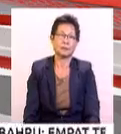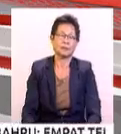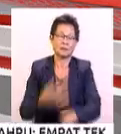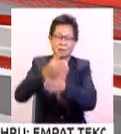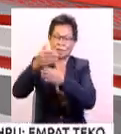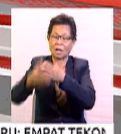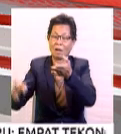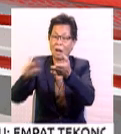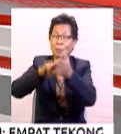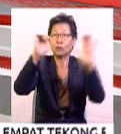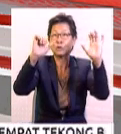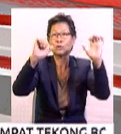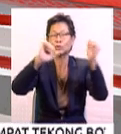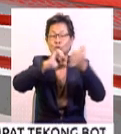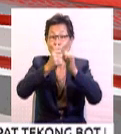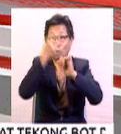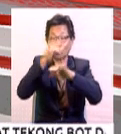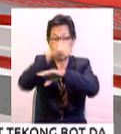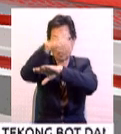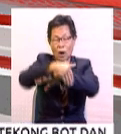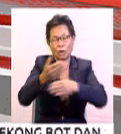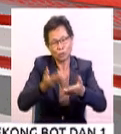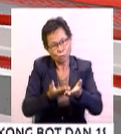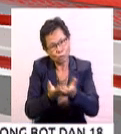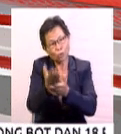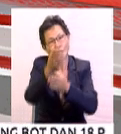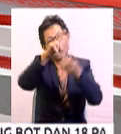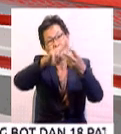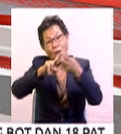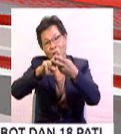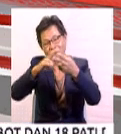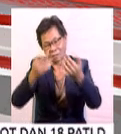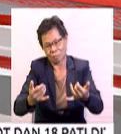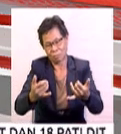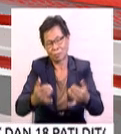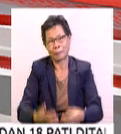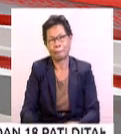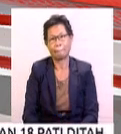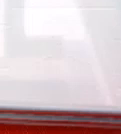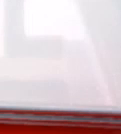Sekian laporan sukan untuk malam ini. Seterusnya kita ke segmen hashtag.